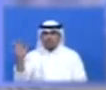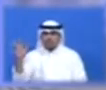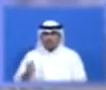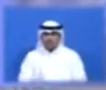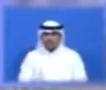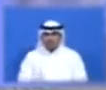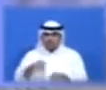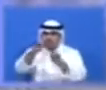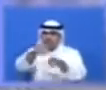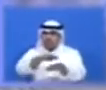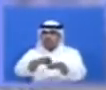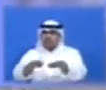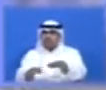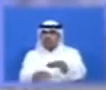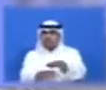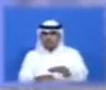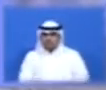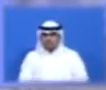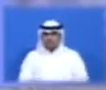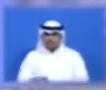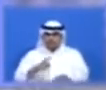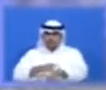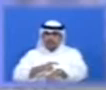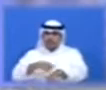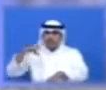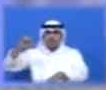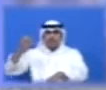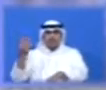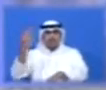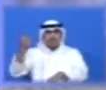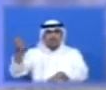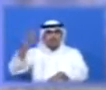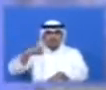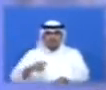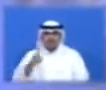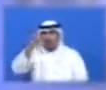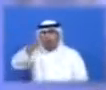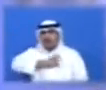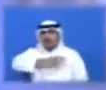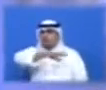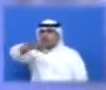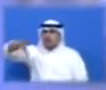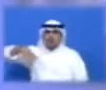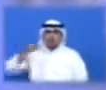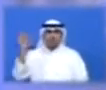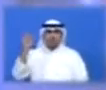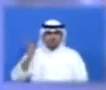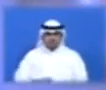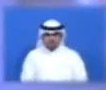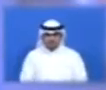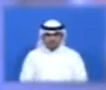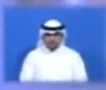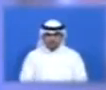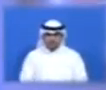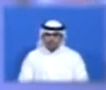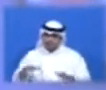51 عاما، وسيوارى جثمانها الثرى الساعة 9 من صباح يوم غد. إنا لله وإنا إليه راجعون.